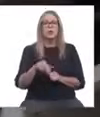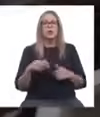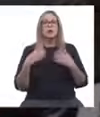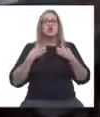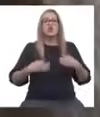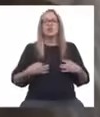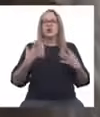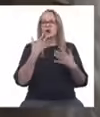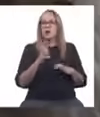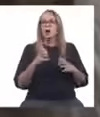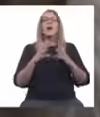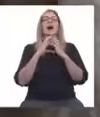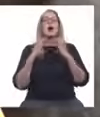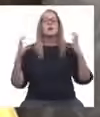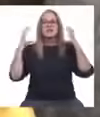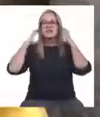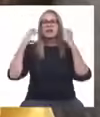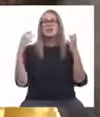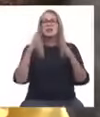חם צוואר, זה לחבר'ה בלבנון.